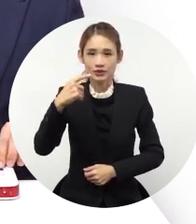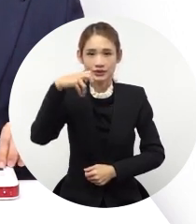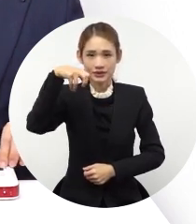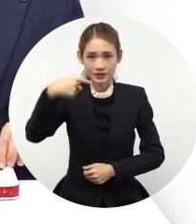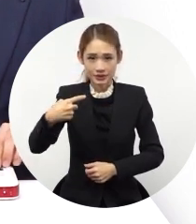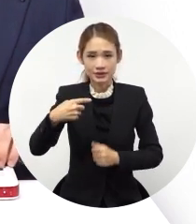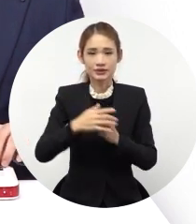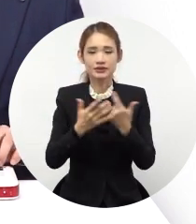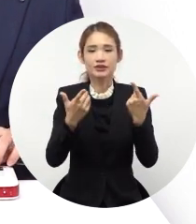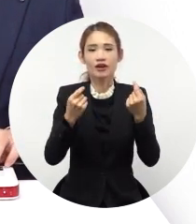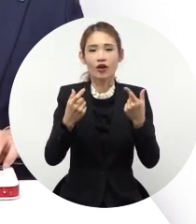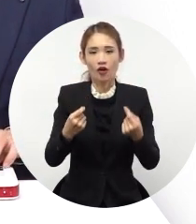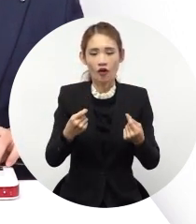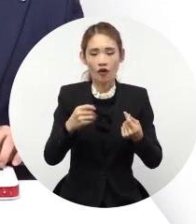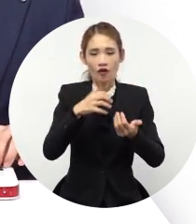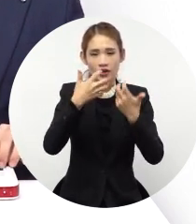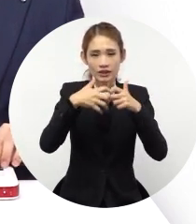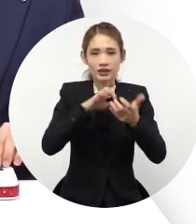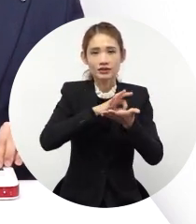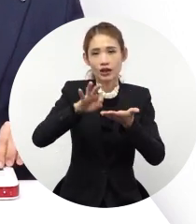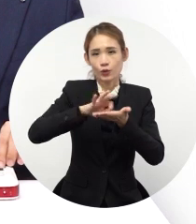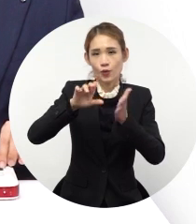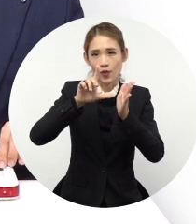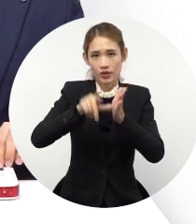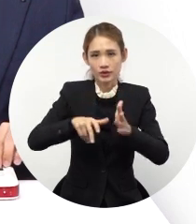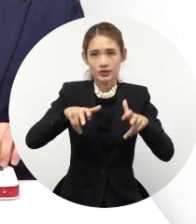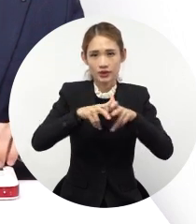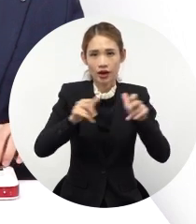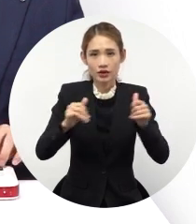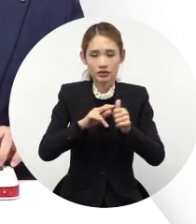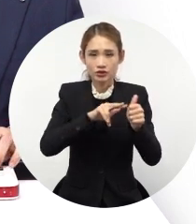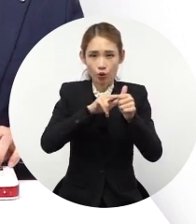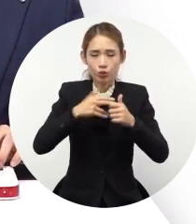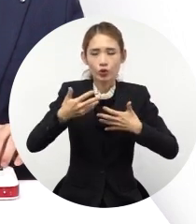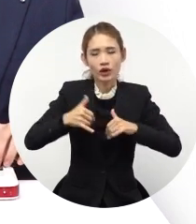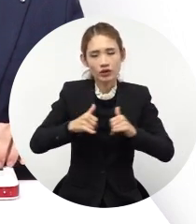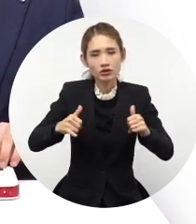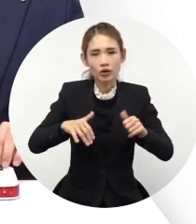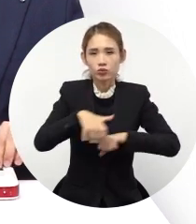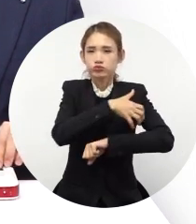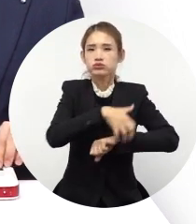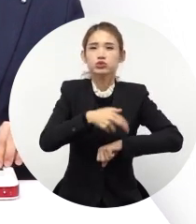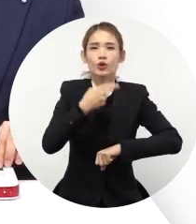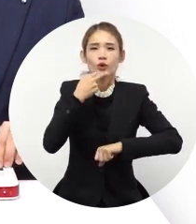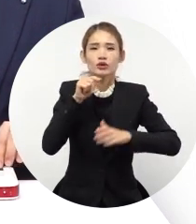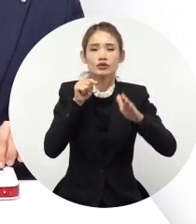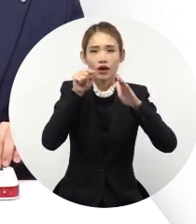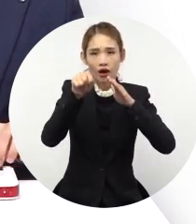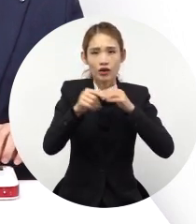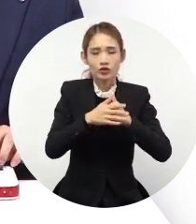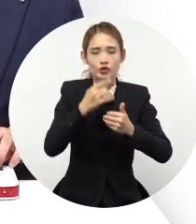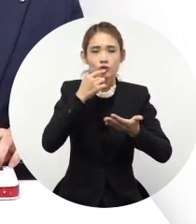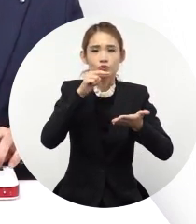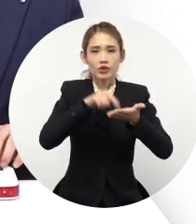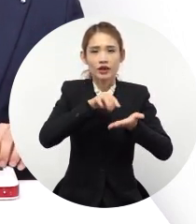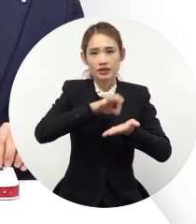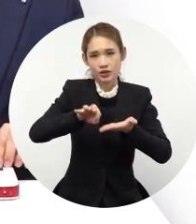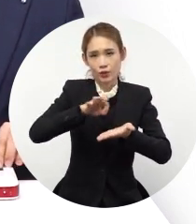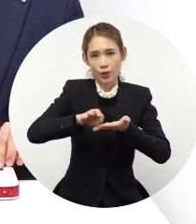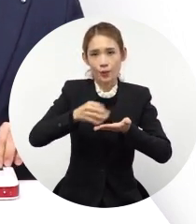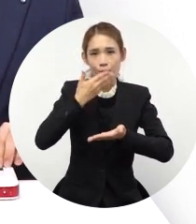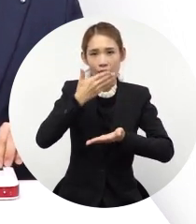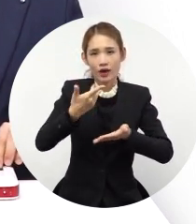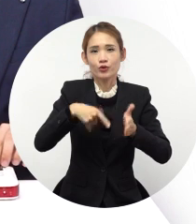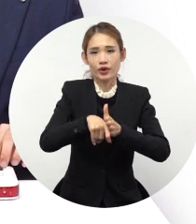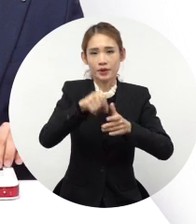단말기죠. 이런 소프트웨어를 이용함에 있어서 장애인 등 정보 약자도 불편 없이 접근하고 이용할 수 있어야 한다는